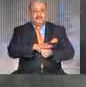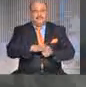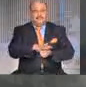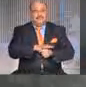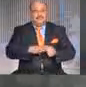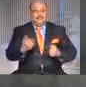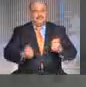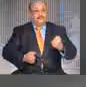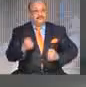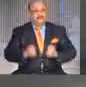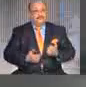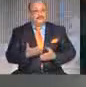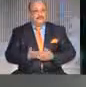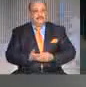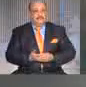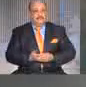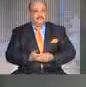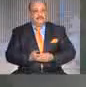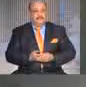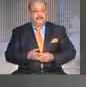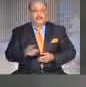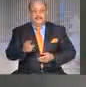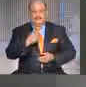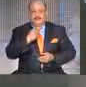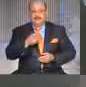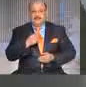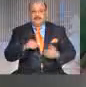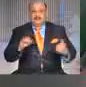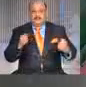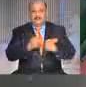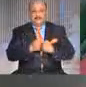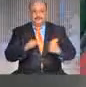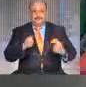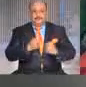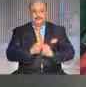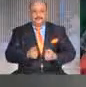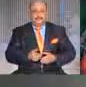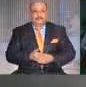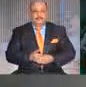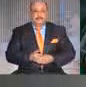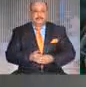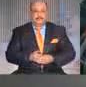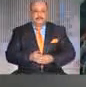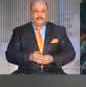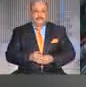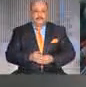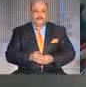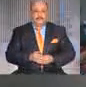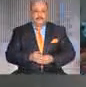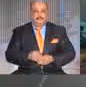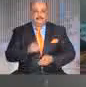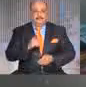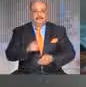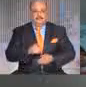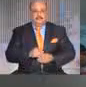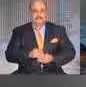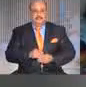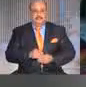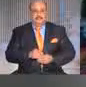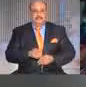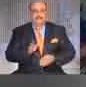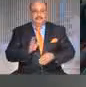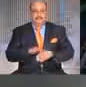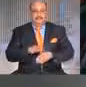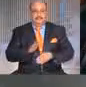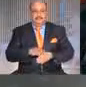ورسم لعلامات مرورية على الطريق إلى جانب القيام بعمليات بيضاء في الإسعافات الأولية، أنشطة ساهمت فيها مختلف